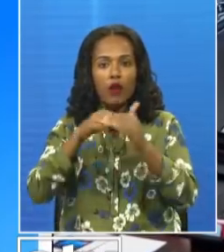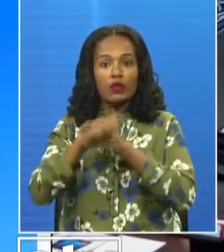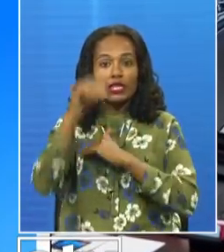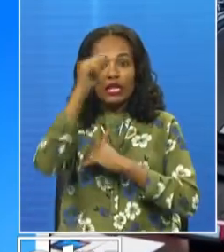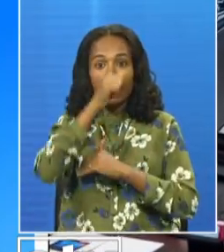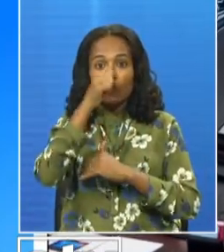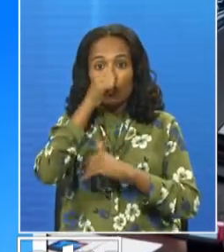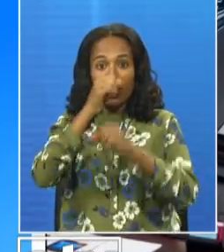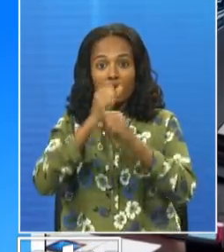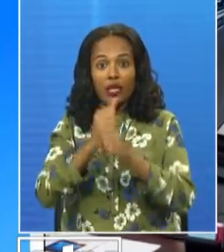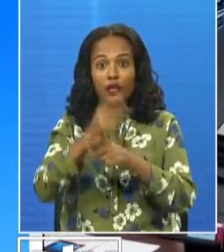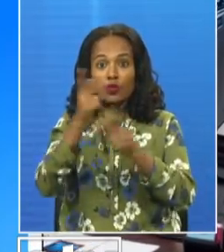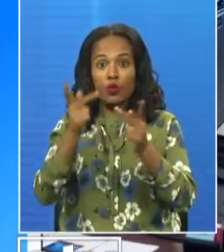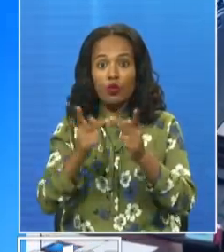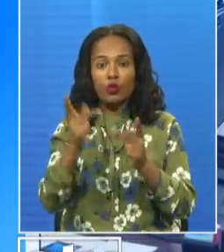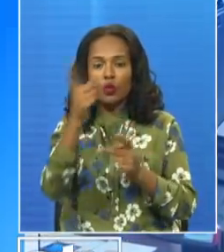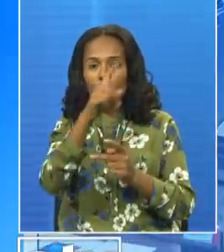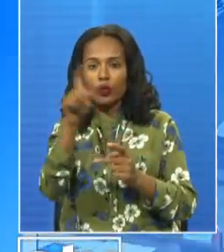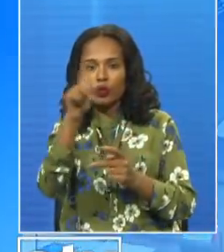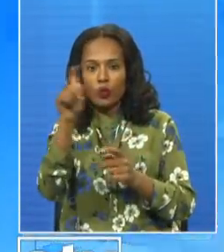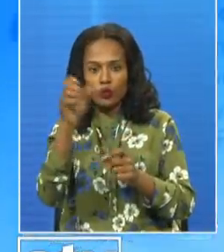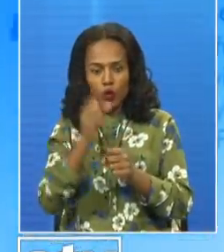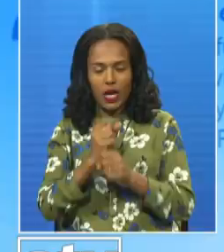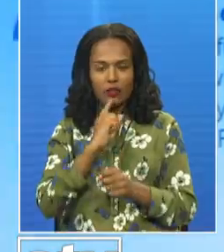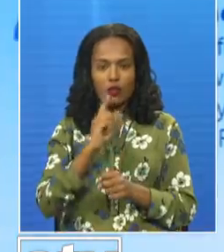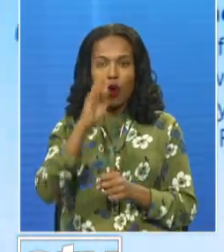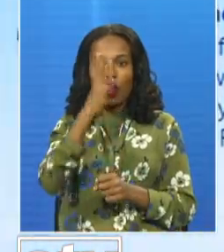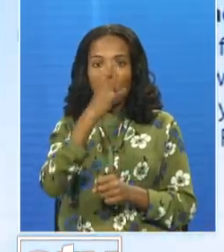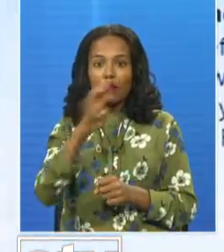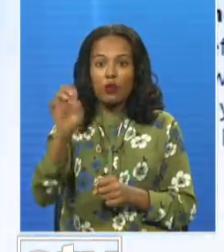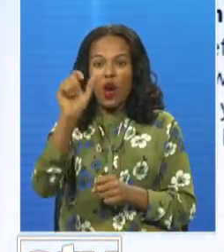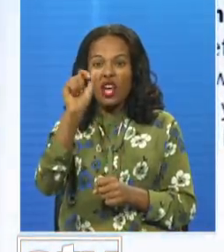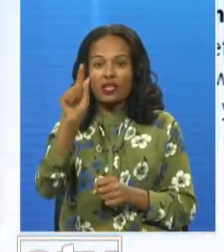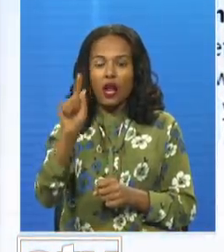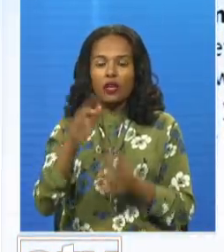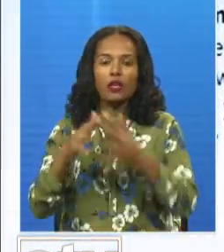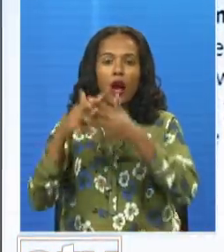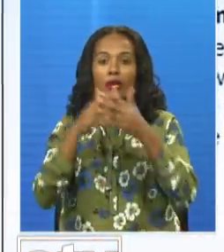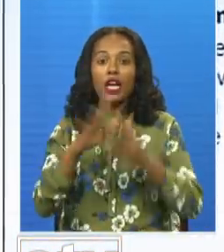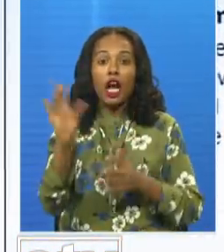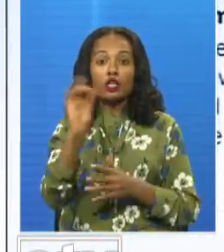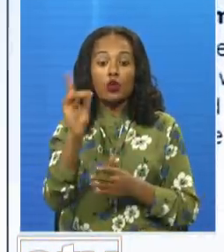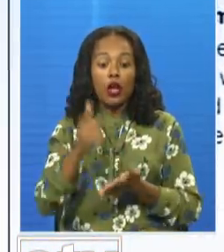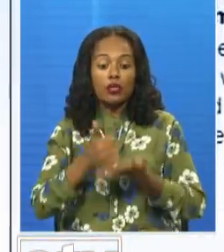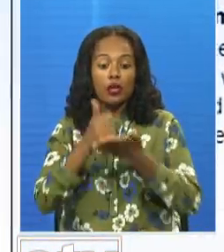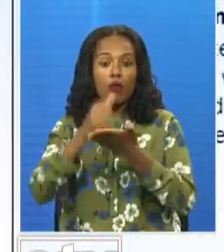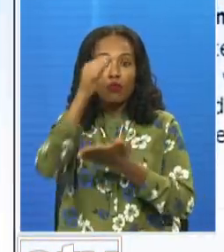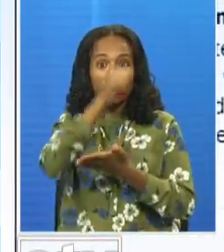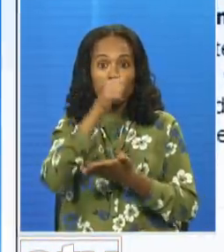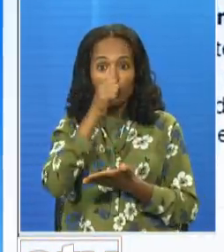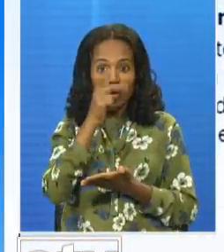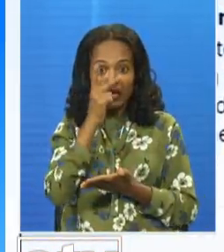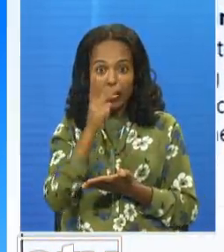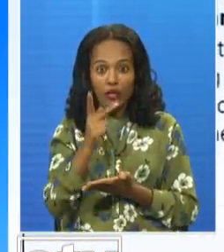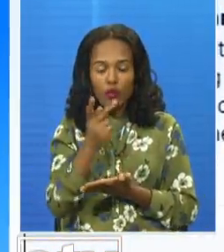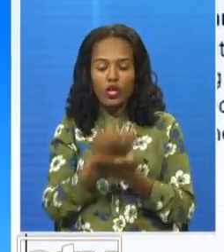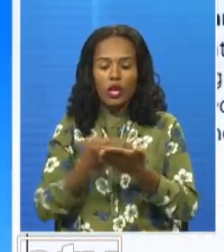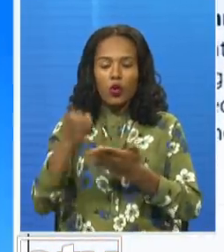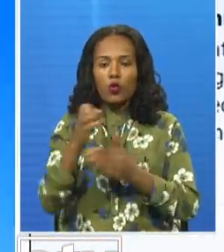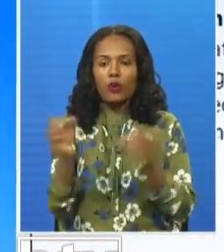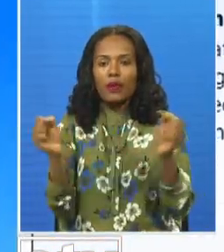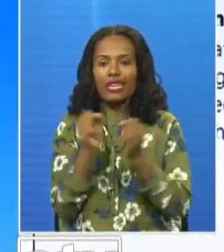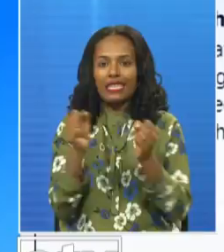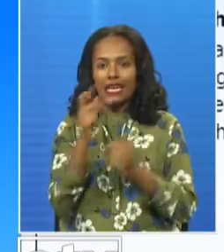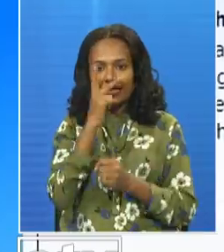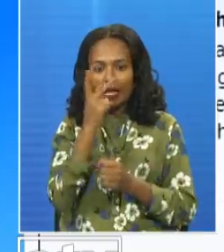ለኢትዮጵያ የተያዘውን ኮታ 100% የያዘ ነው። የ411 ሚሊዮን የአሜሪካን ዶላር ድጋፉ በኢትዮጵያ እየተስተዋለ ያለውን የምጣኔ ሀብት መቀዛቀስ